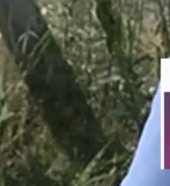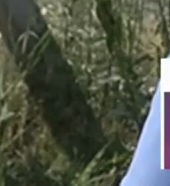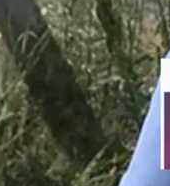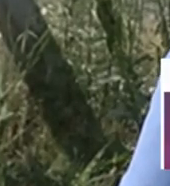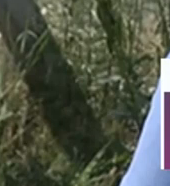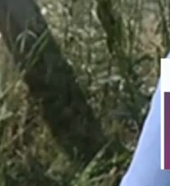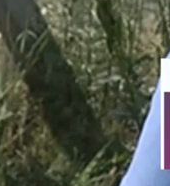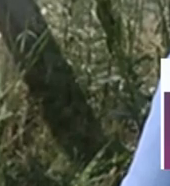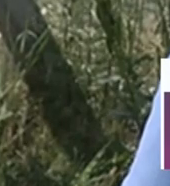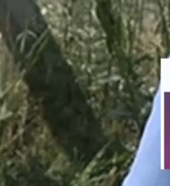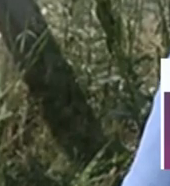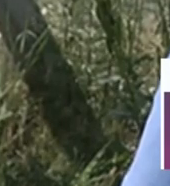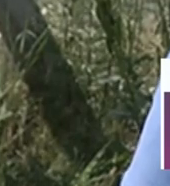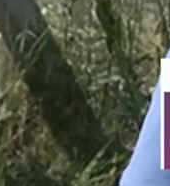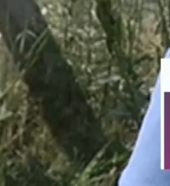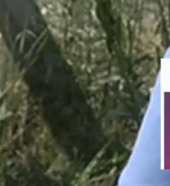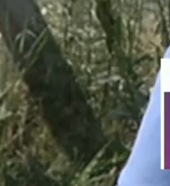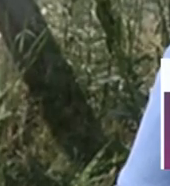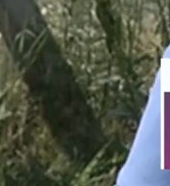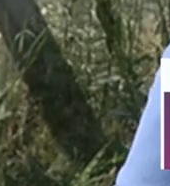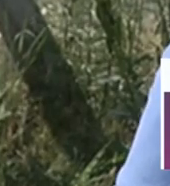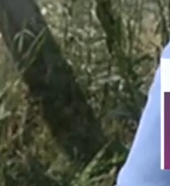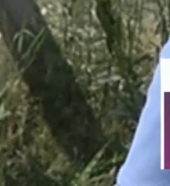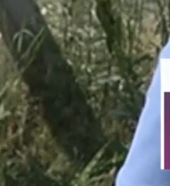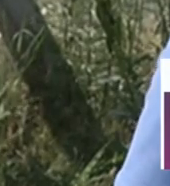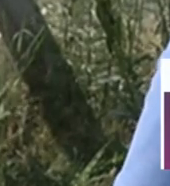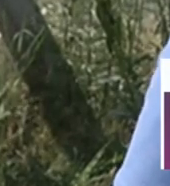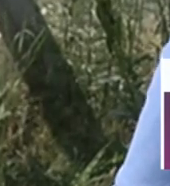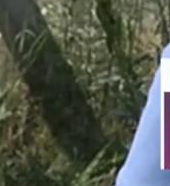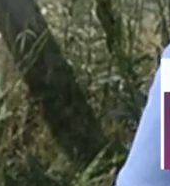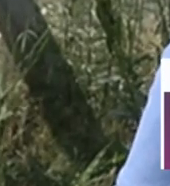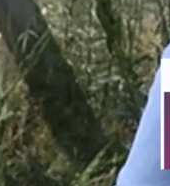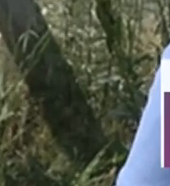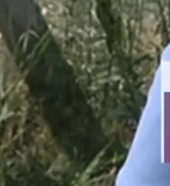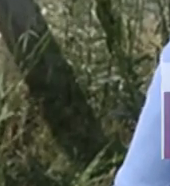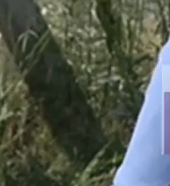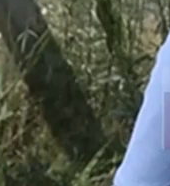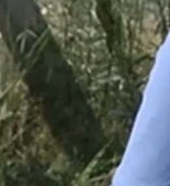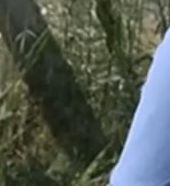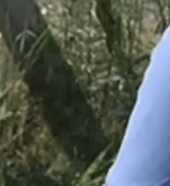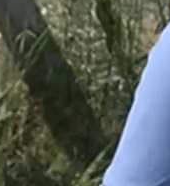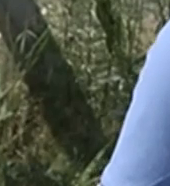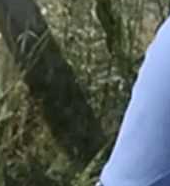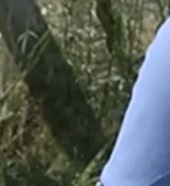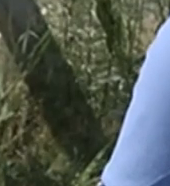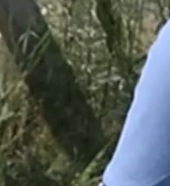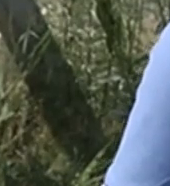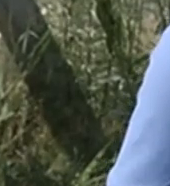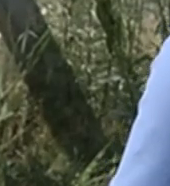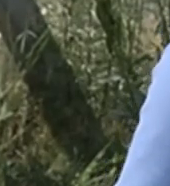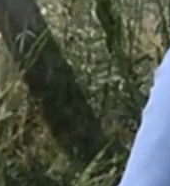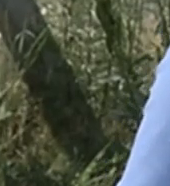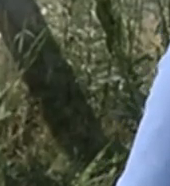«Таза-Алем». Первая компания «Тазажер», она занимается уже как 3 года. Они, получается, все эти бытовые отходы